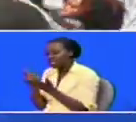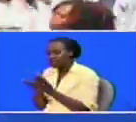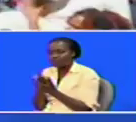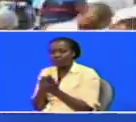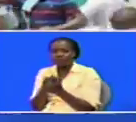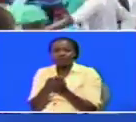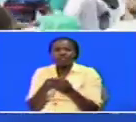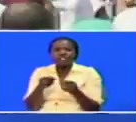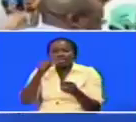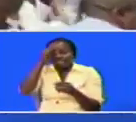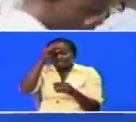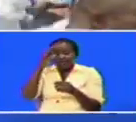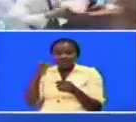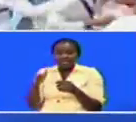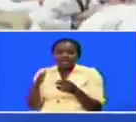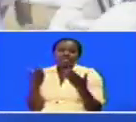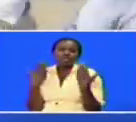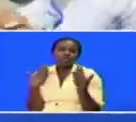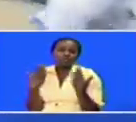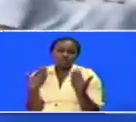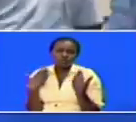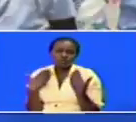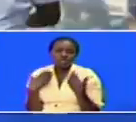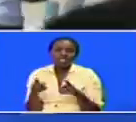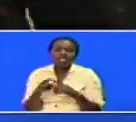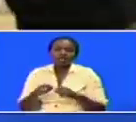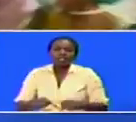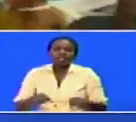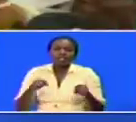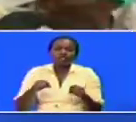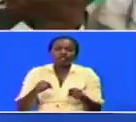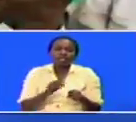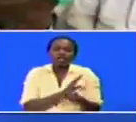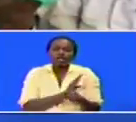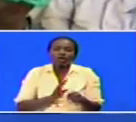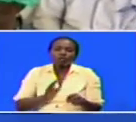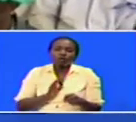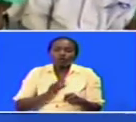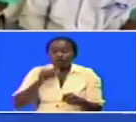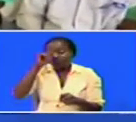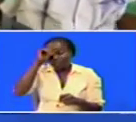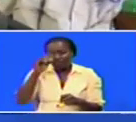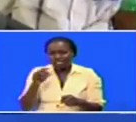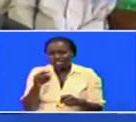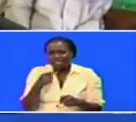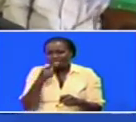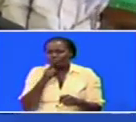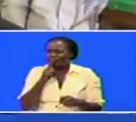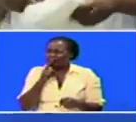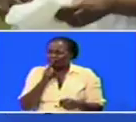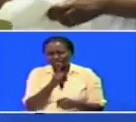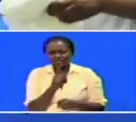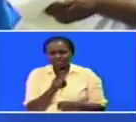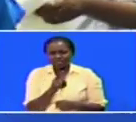Na gavana wa Meru ambaye pia ni mwenyekiti wa baraza la magavana humu nchini ametoa maneno makali akisema